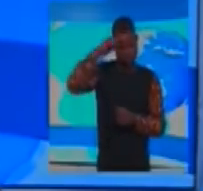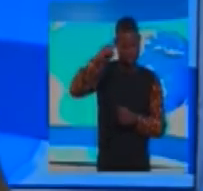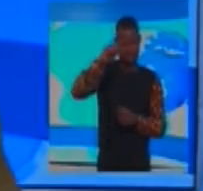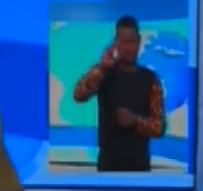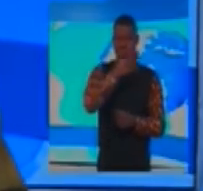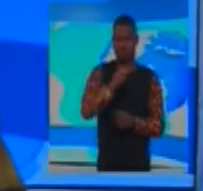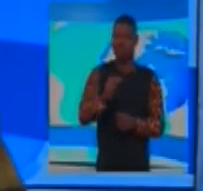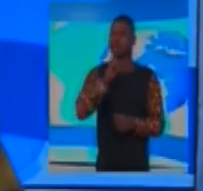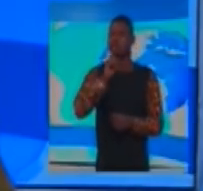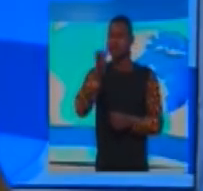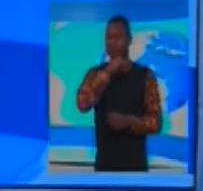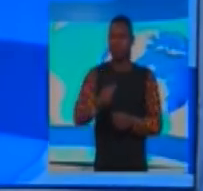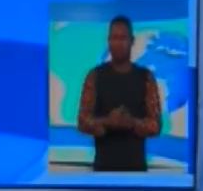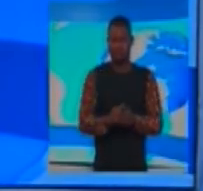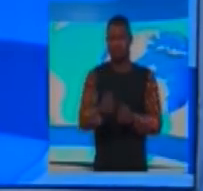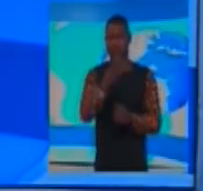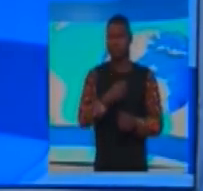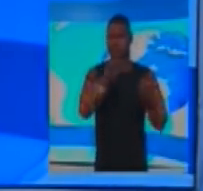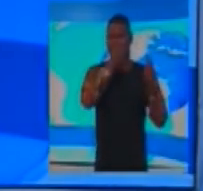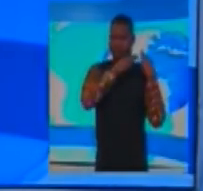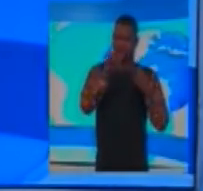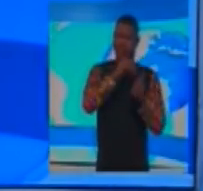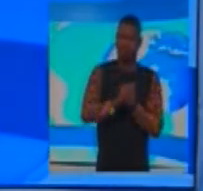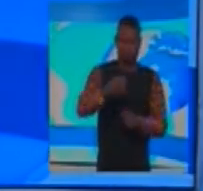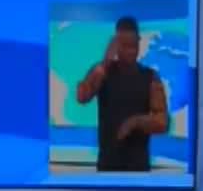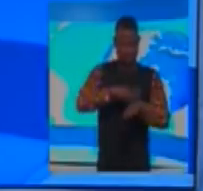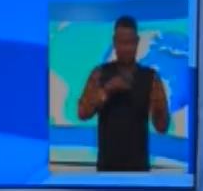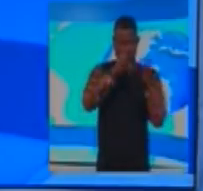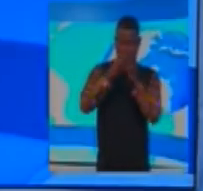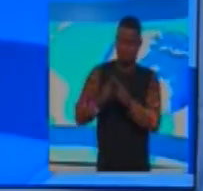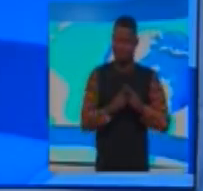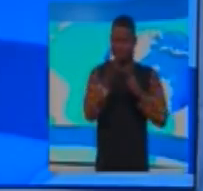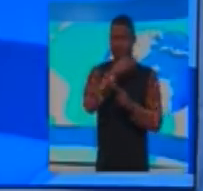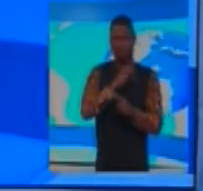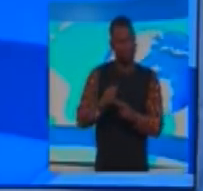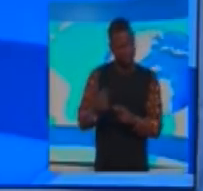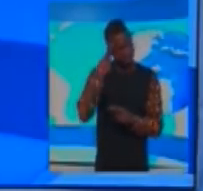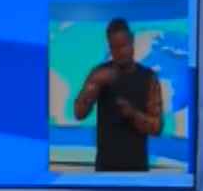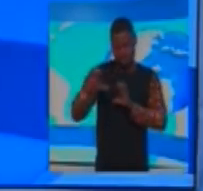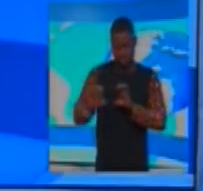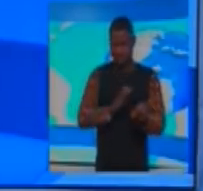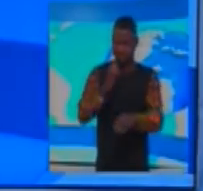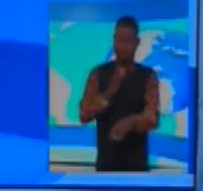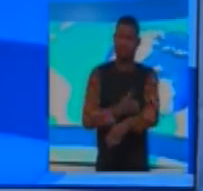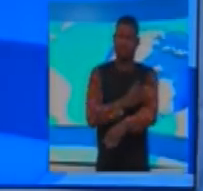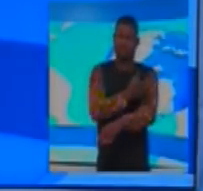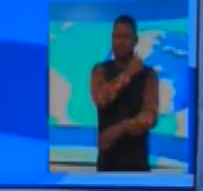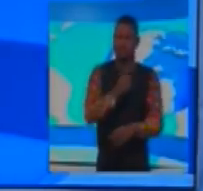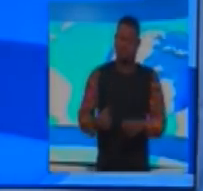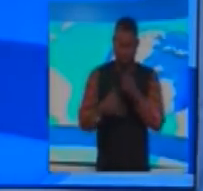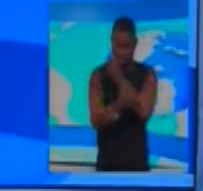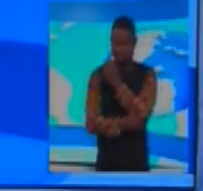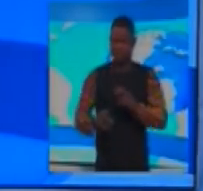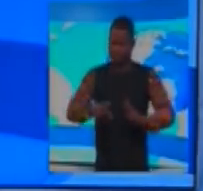militaire de transition appelle désormais à l'unité nationale pour faire avancer le pays et promet de respecter les termes de